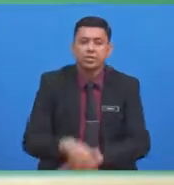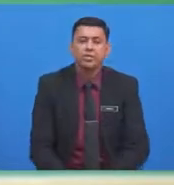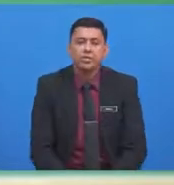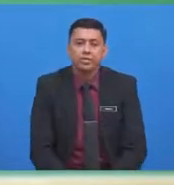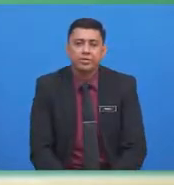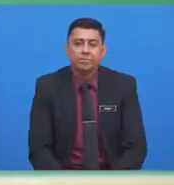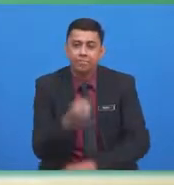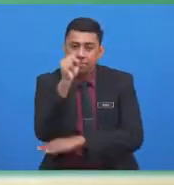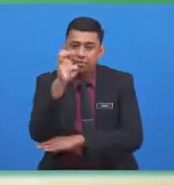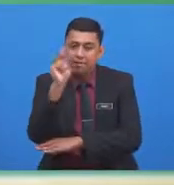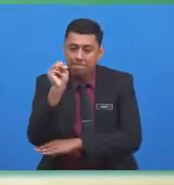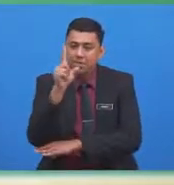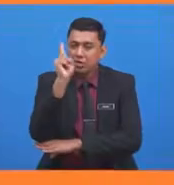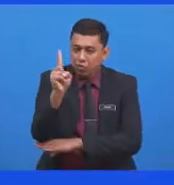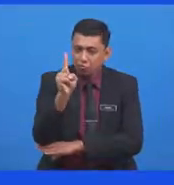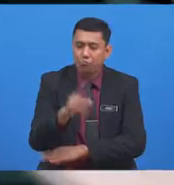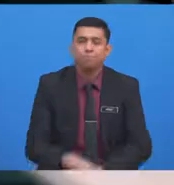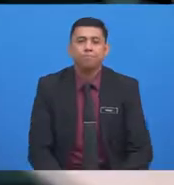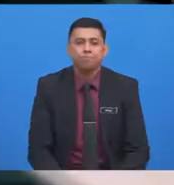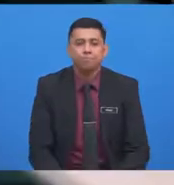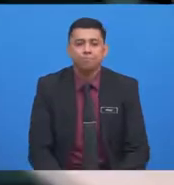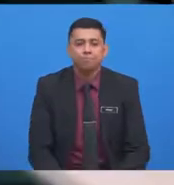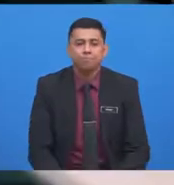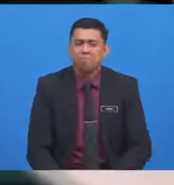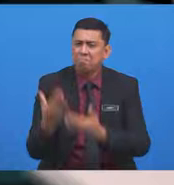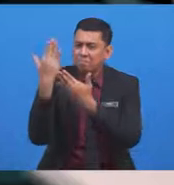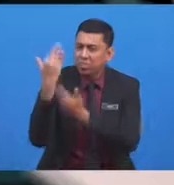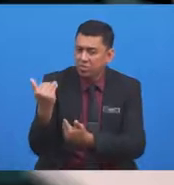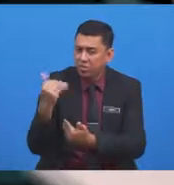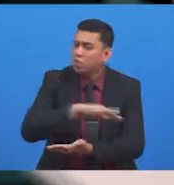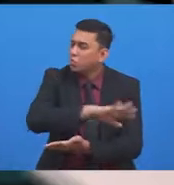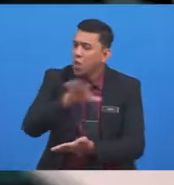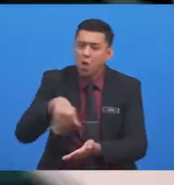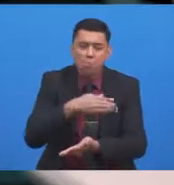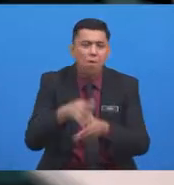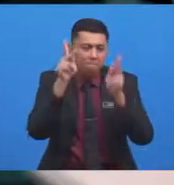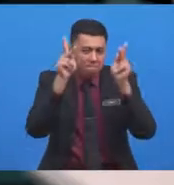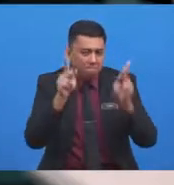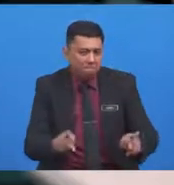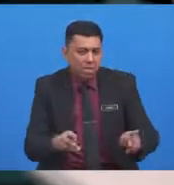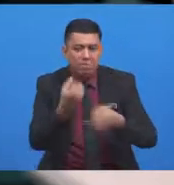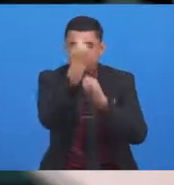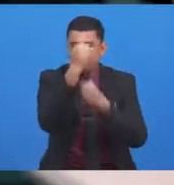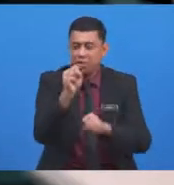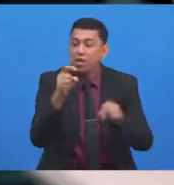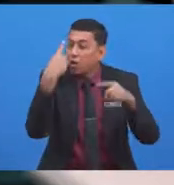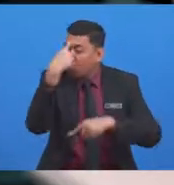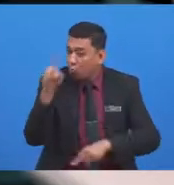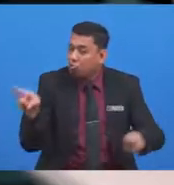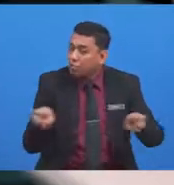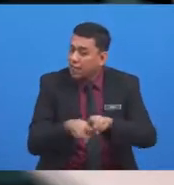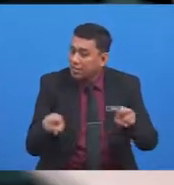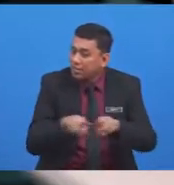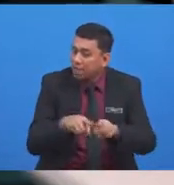geografi tingkatan 6. Cikgu berharap pelajar-pelajar sudah bersedia untuk kita bersama-sama